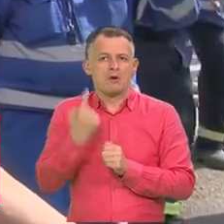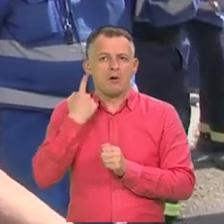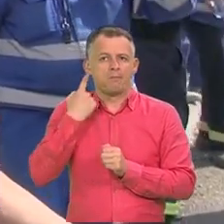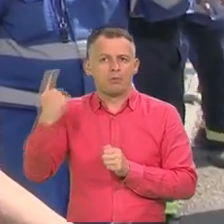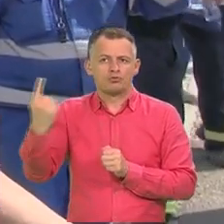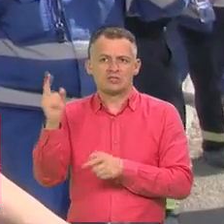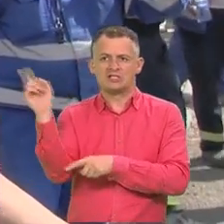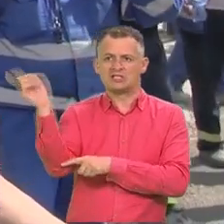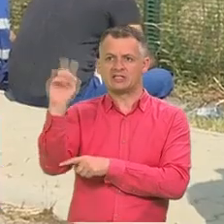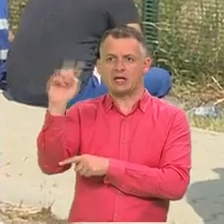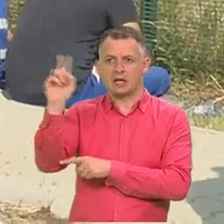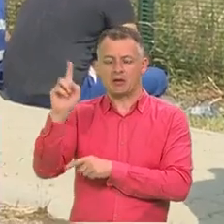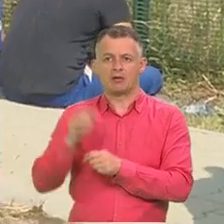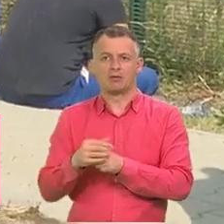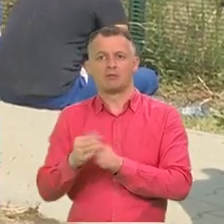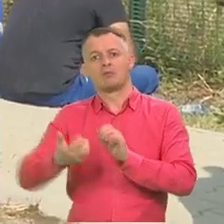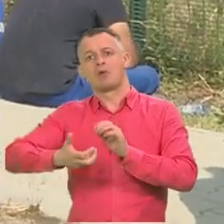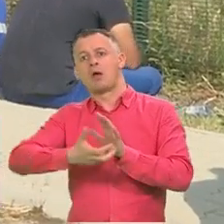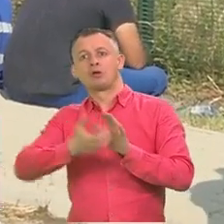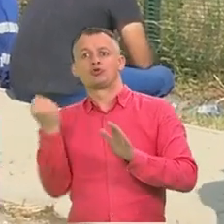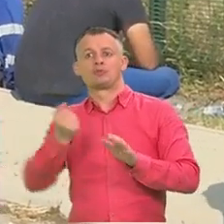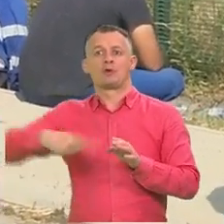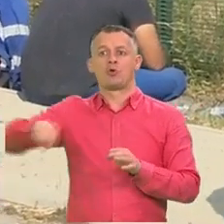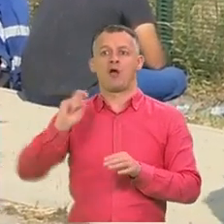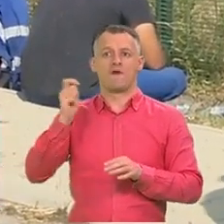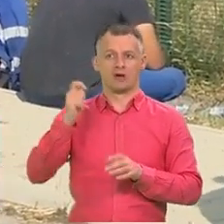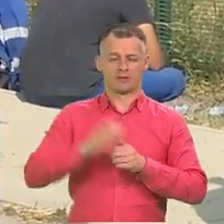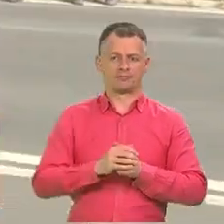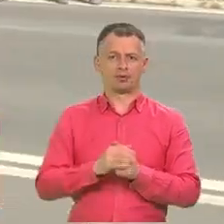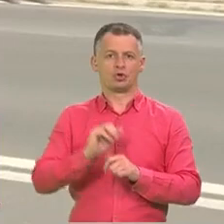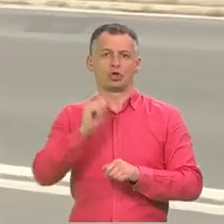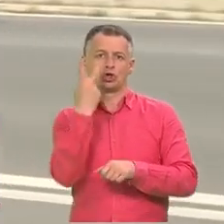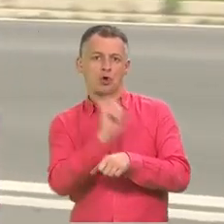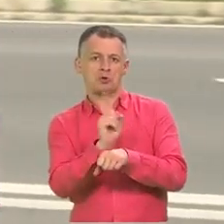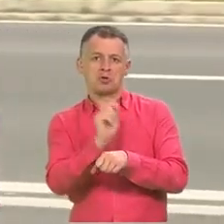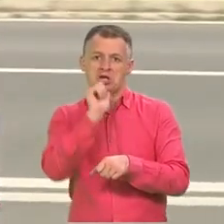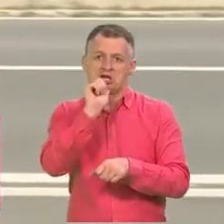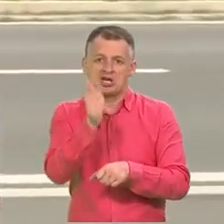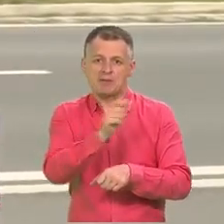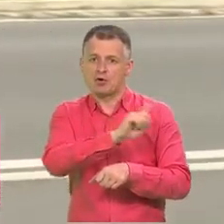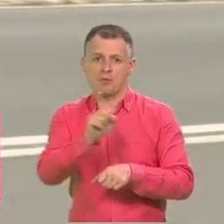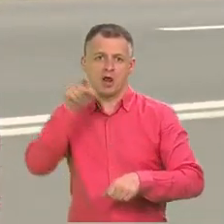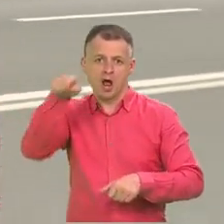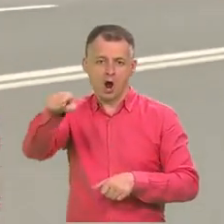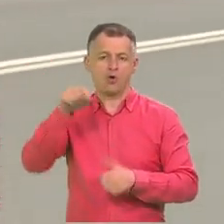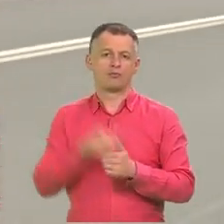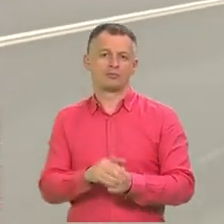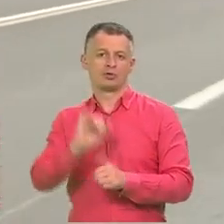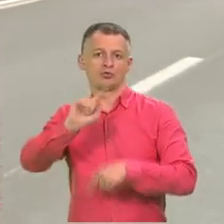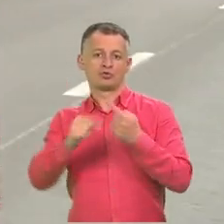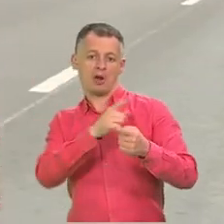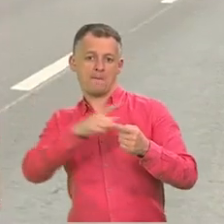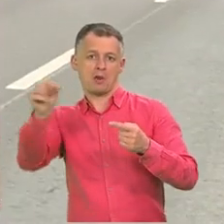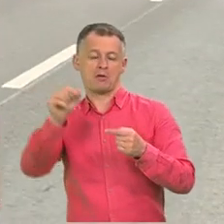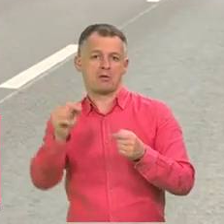s-au auzit sirenele, ne-a scos NTSM-ul, ne-a scos afară. În 2 minute nu mai era nimeni în șantier. Ne-au scos. Când am ieșit din șantier, s-a